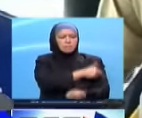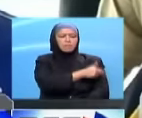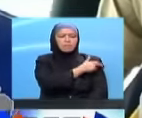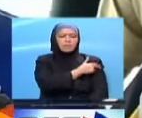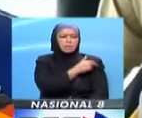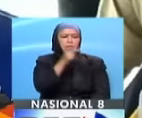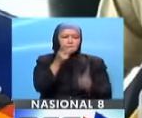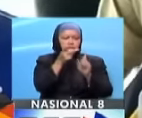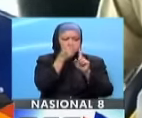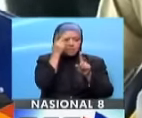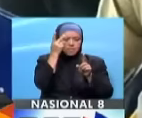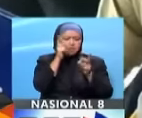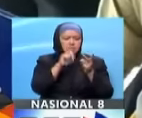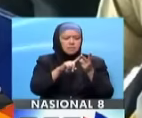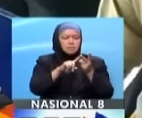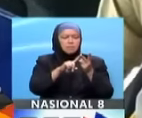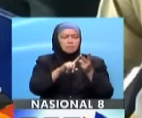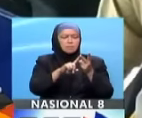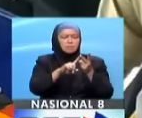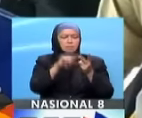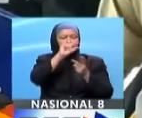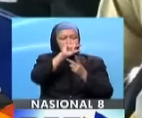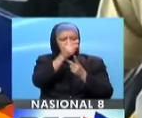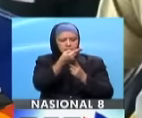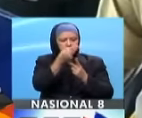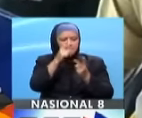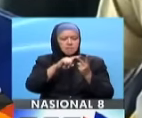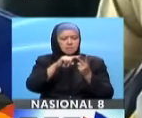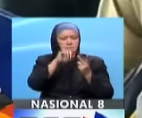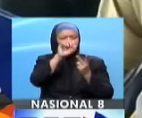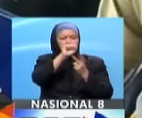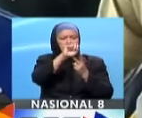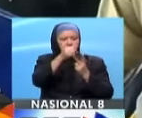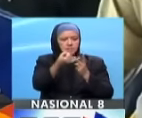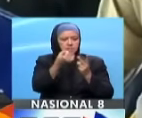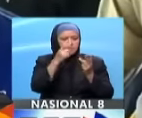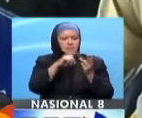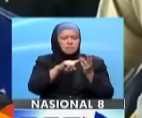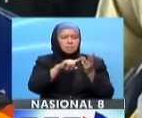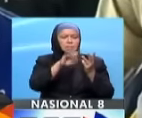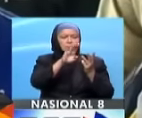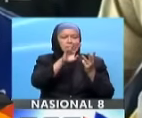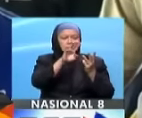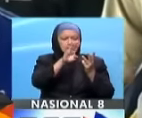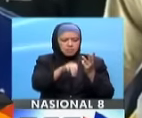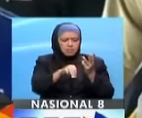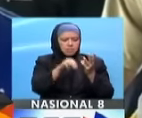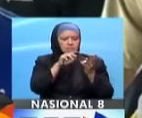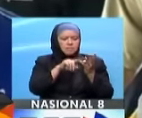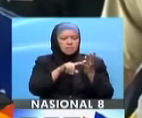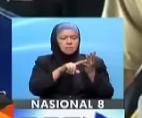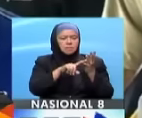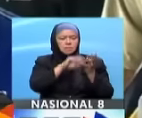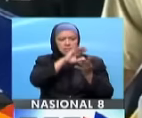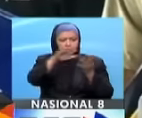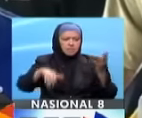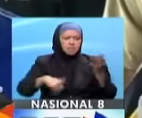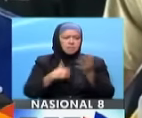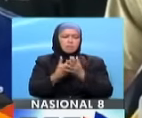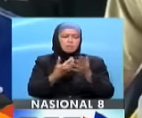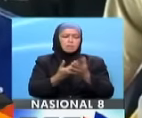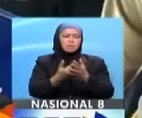Jaya, di Masjid Pulau Sungai Bakat, Bukit Tajam dan juga Pulau Jaya, semua dapat vaksin dan juga